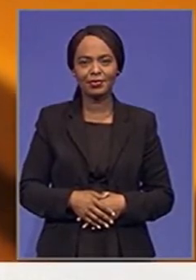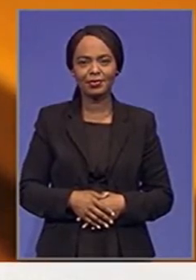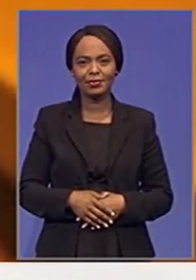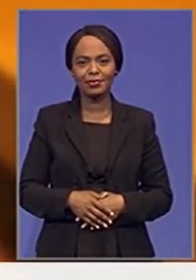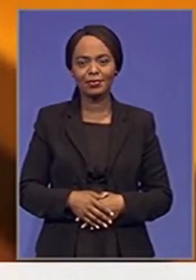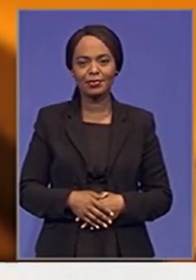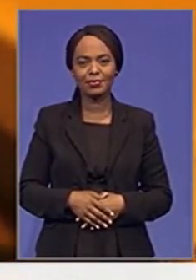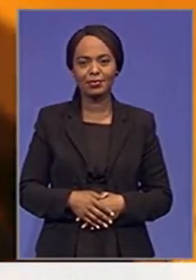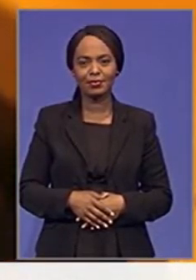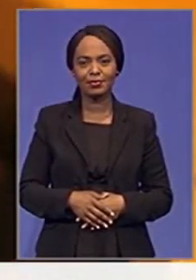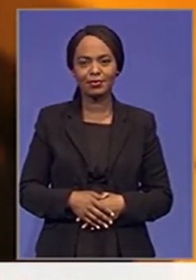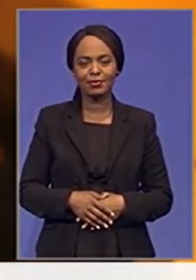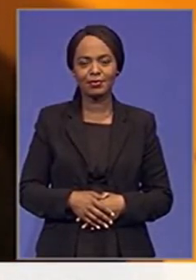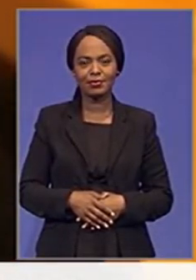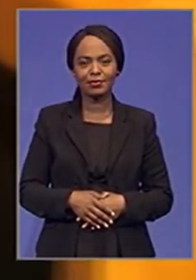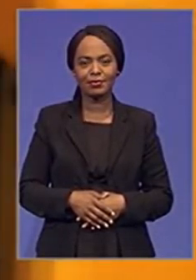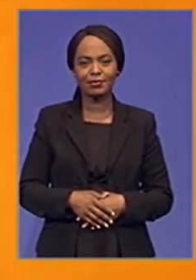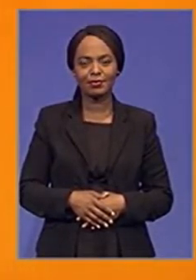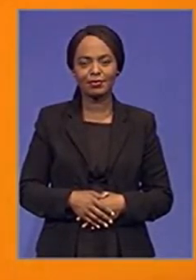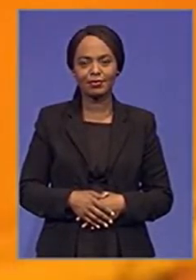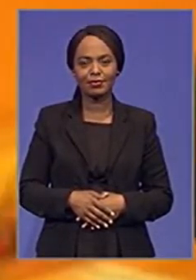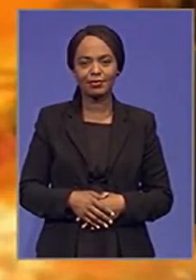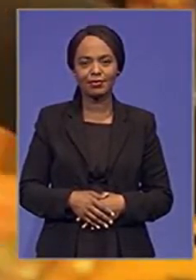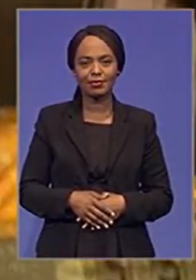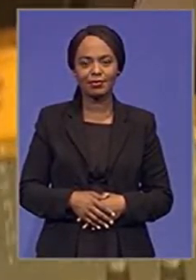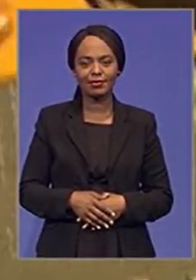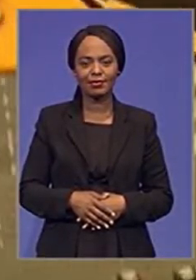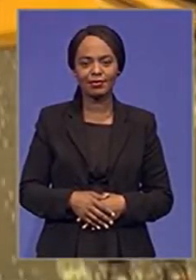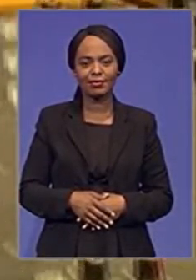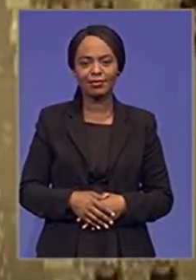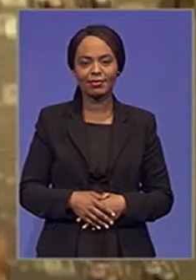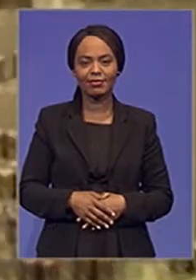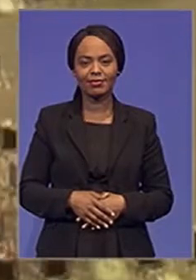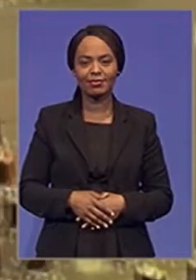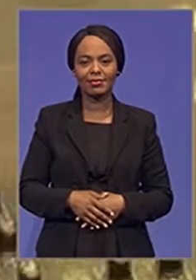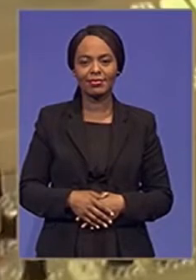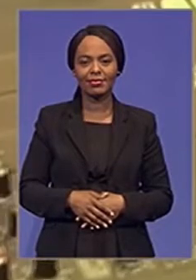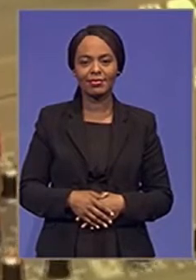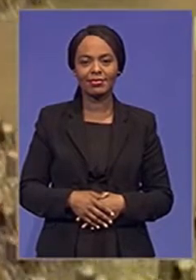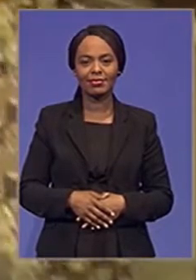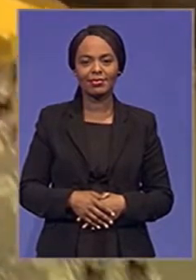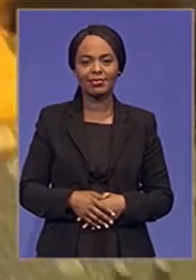re makoti o ibo ke mage ke tla mohlabe wa ditaba tša SABC Johannesburg